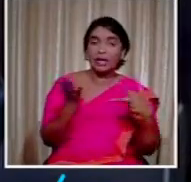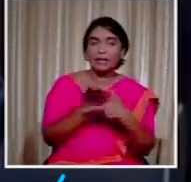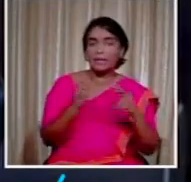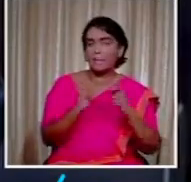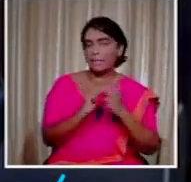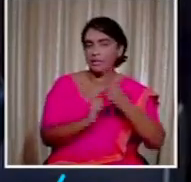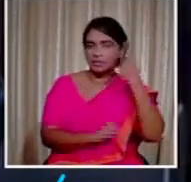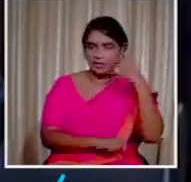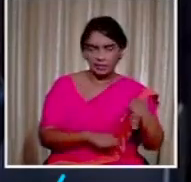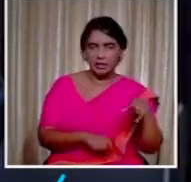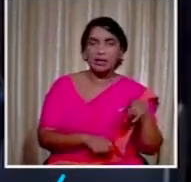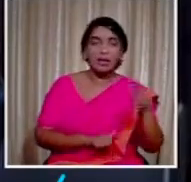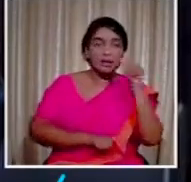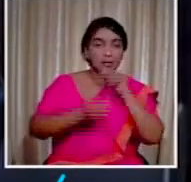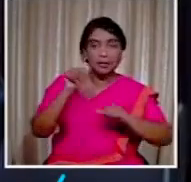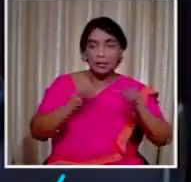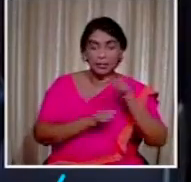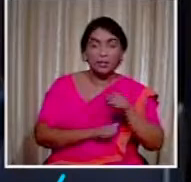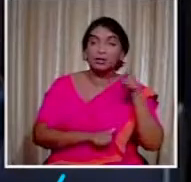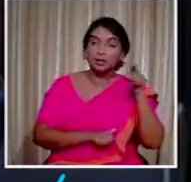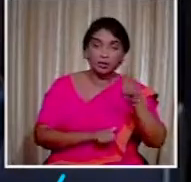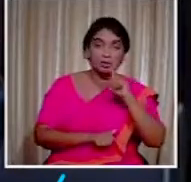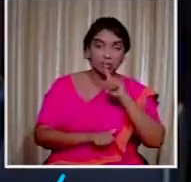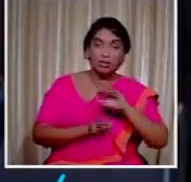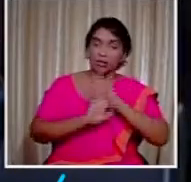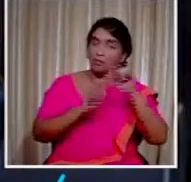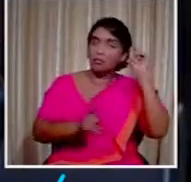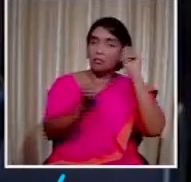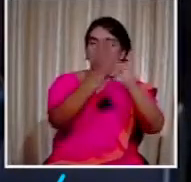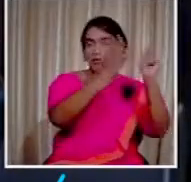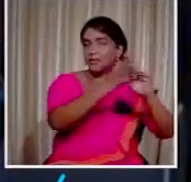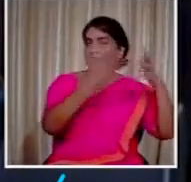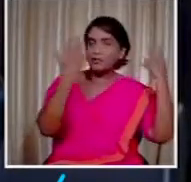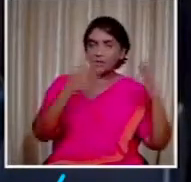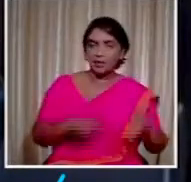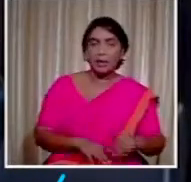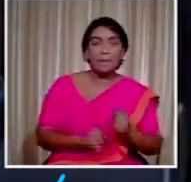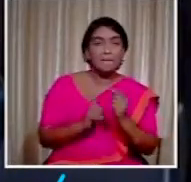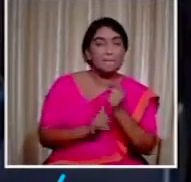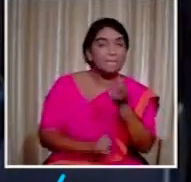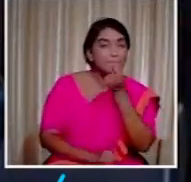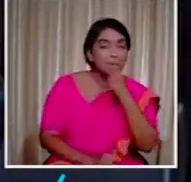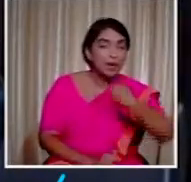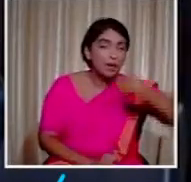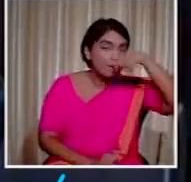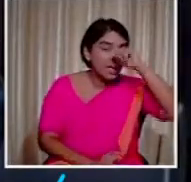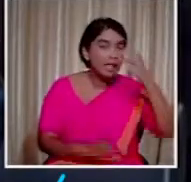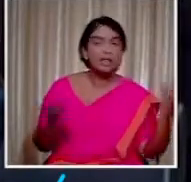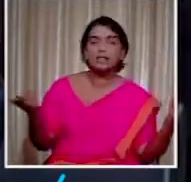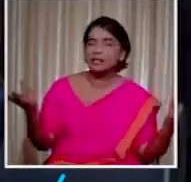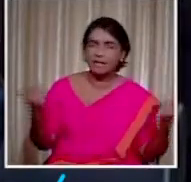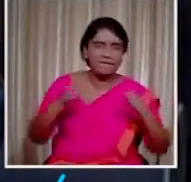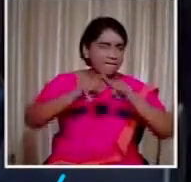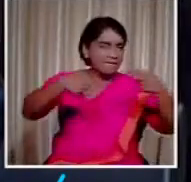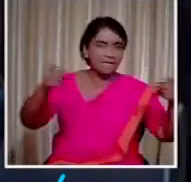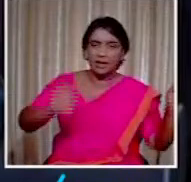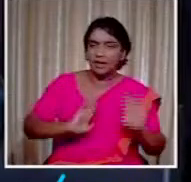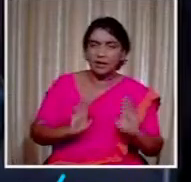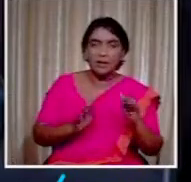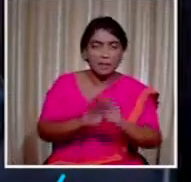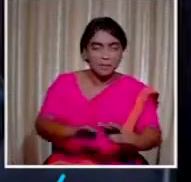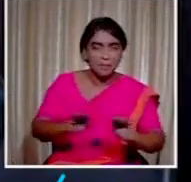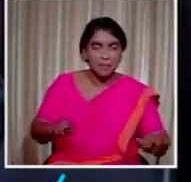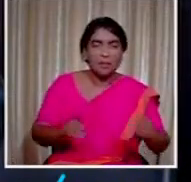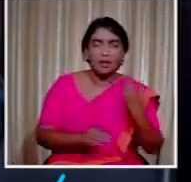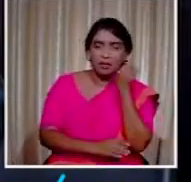එක්ක ඖෂධ ප්‍රශ්නය ගැන ඔබතුමල්ල කිව්වා ඔක්කොම ඇනුම් කරලා තියෙනවා කියලා පැනඩෝල් සිරප් එක නැහැ වෙන මහ ලොකු දේවල් නෙමෙයි මේ පුංචි